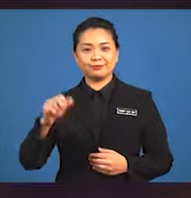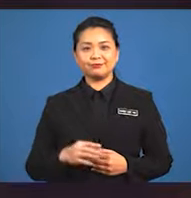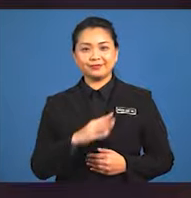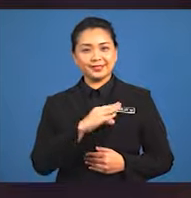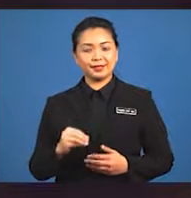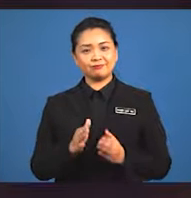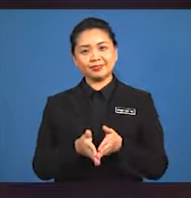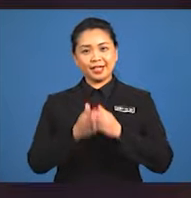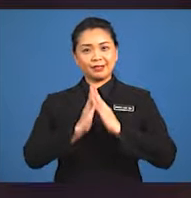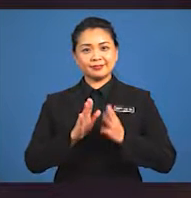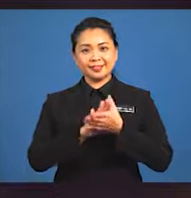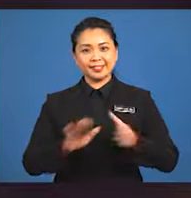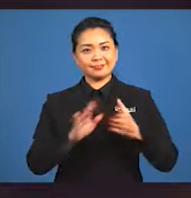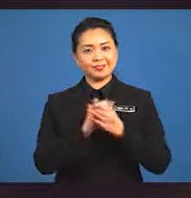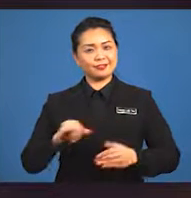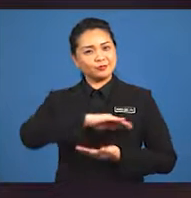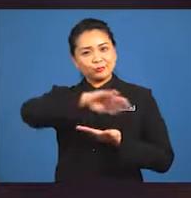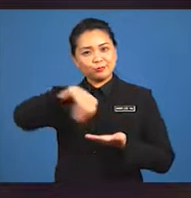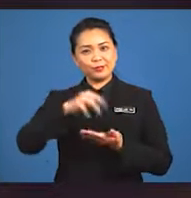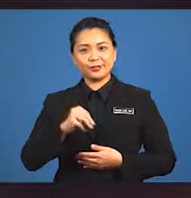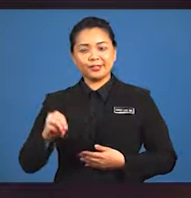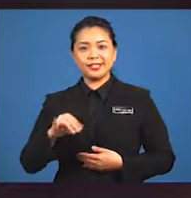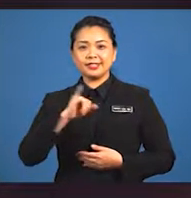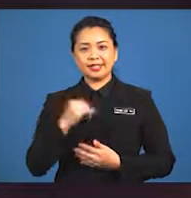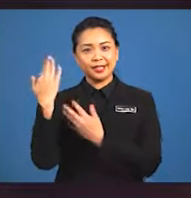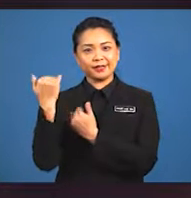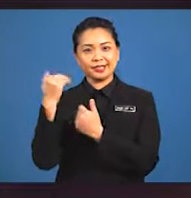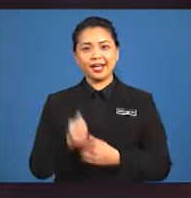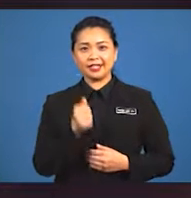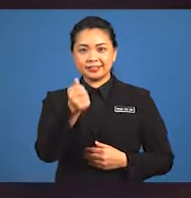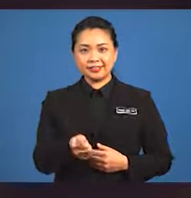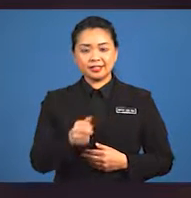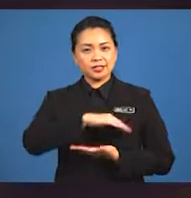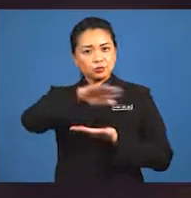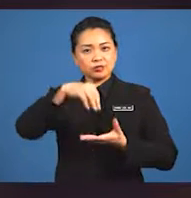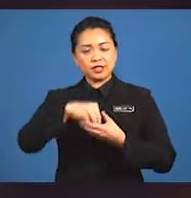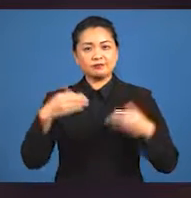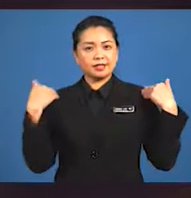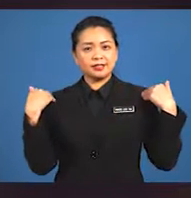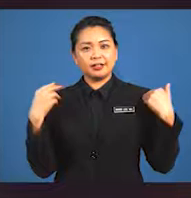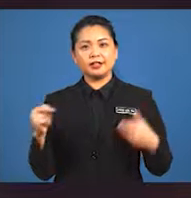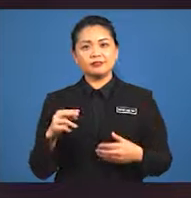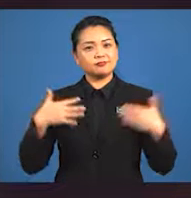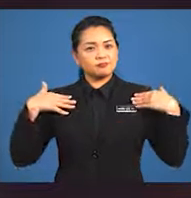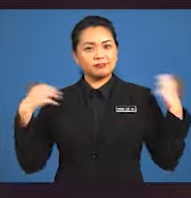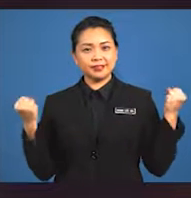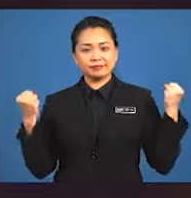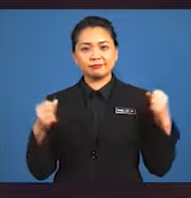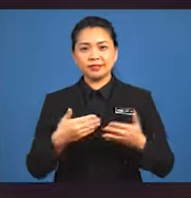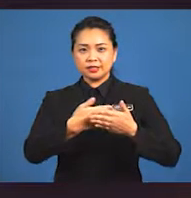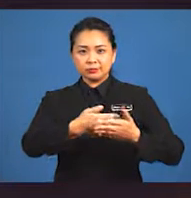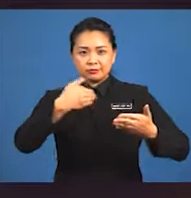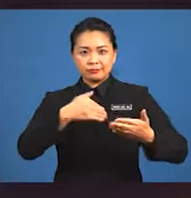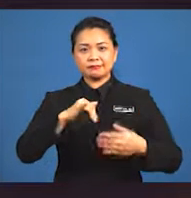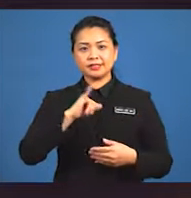Assalamualaikum dan salam sejahtera semua murid-murid. Saya berharap anda semua dalam keadaan sihat walafiat. Sebelum